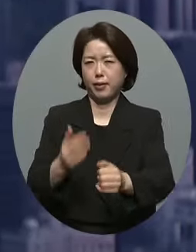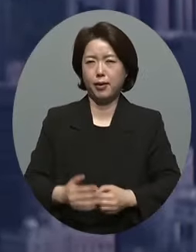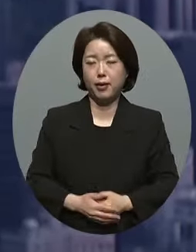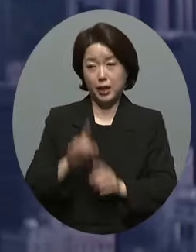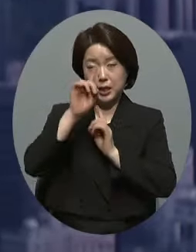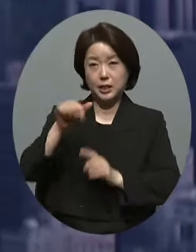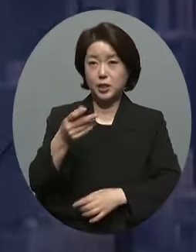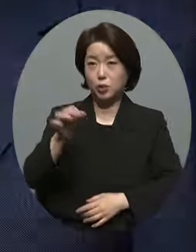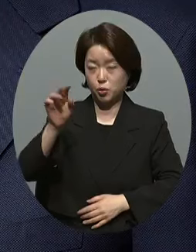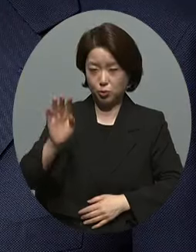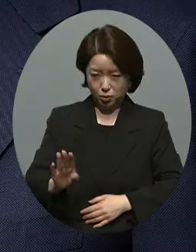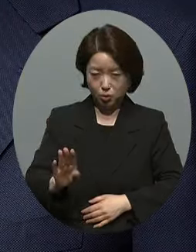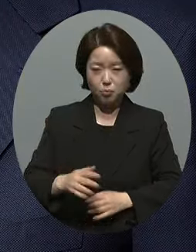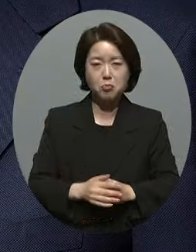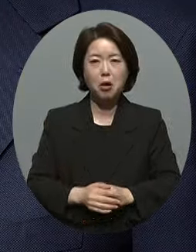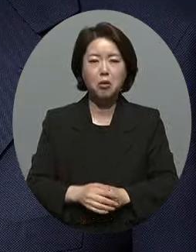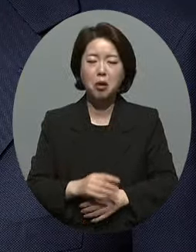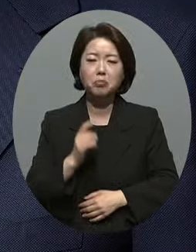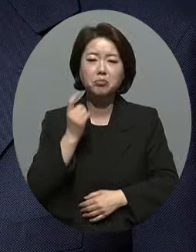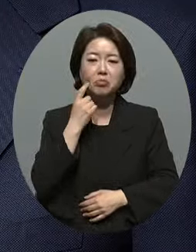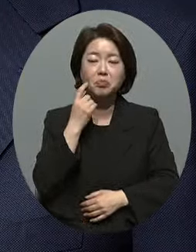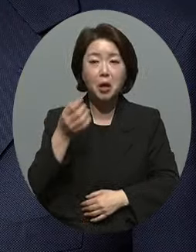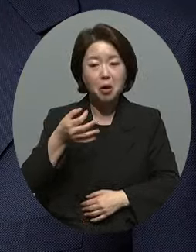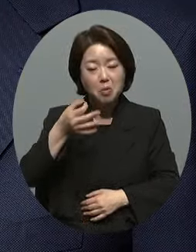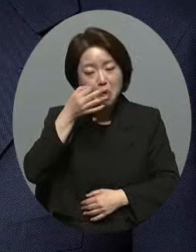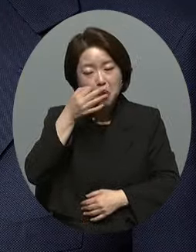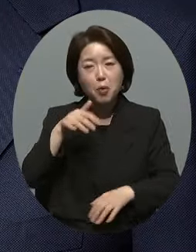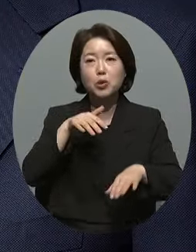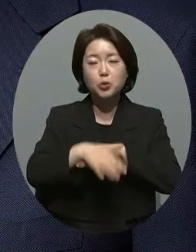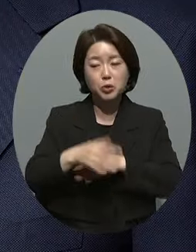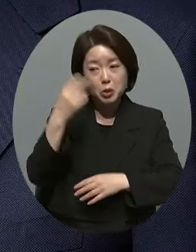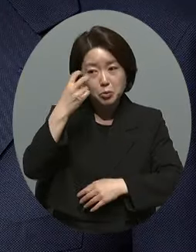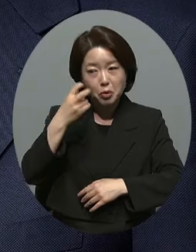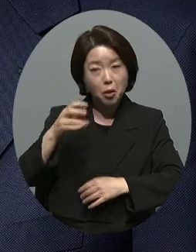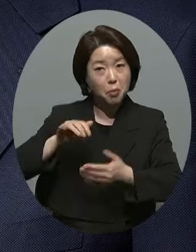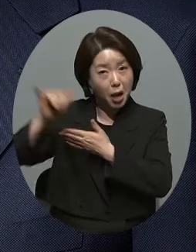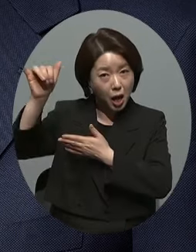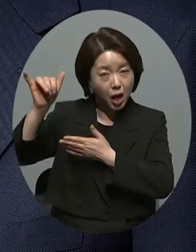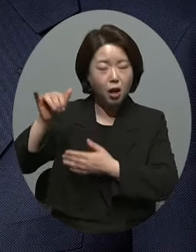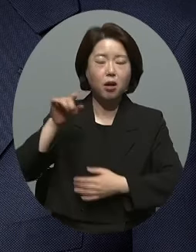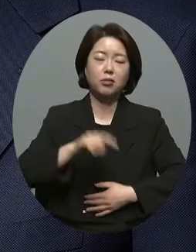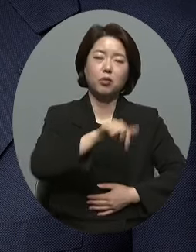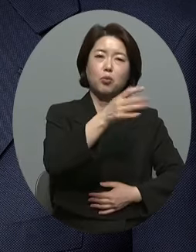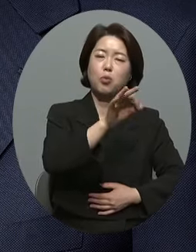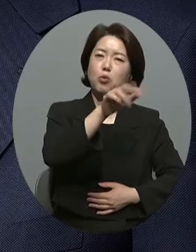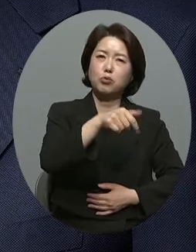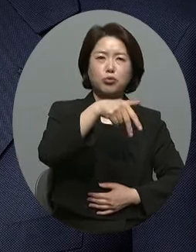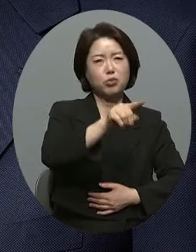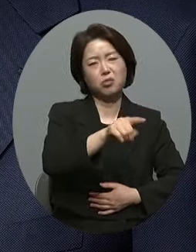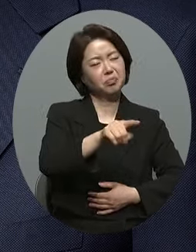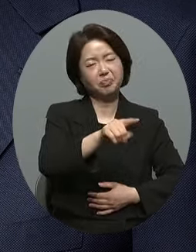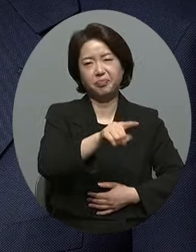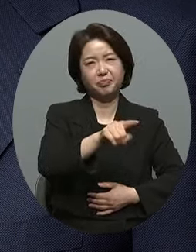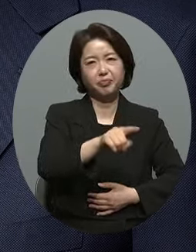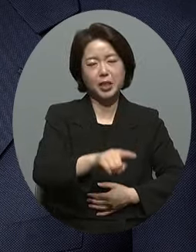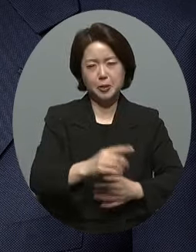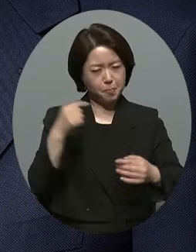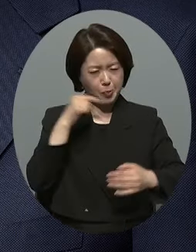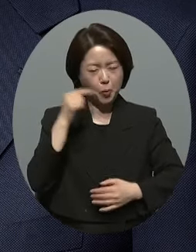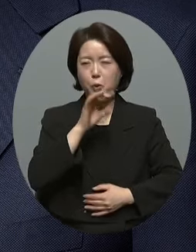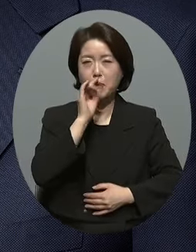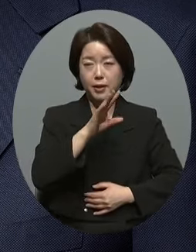대사가 졸속으로 수 를 받고 출고하는 거에 대해서 조금 공수처는 무게감이 덜하지 않나라는 우려가 있기 때문에 조금 제한을 받기는 어려울 것